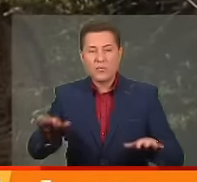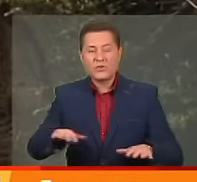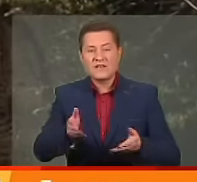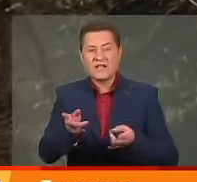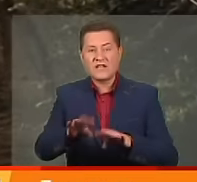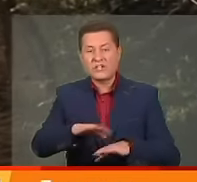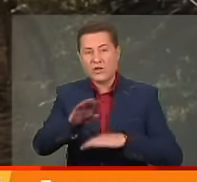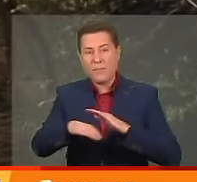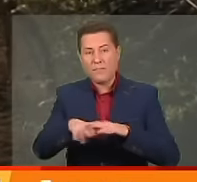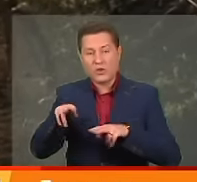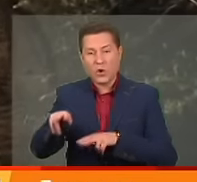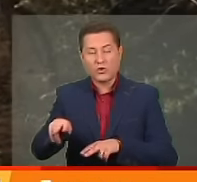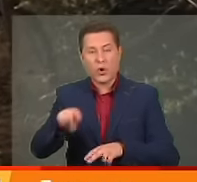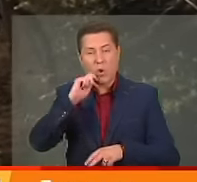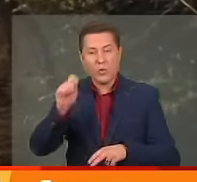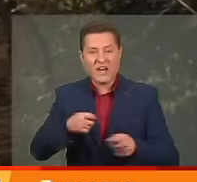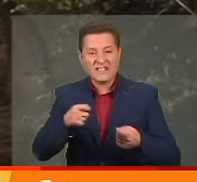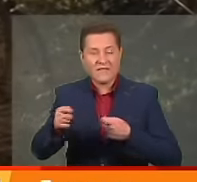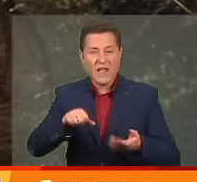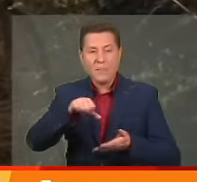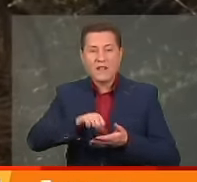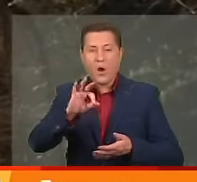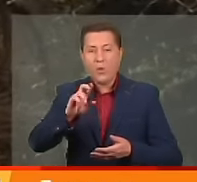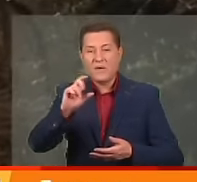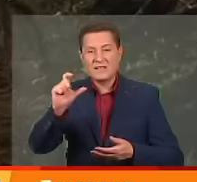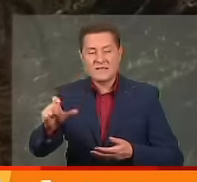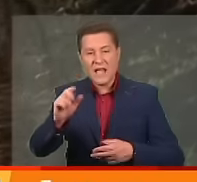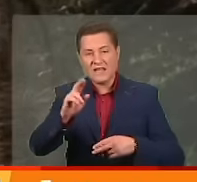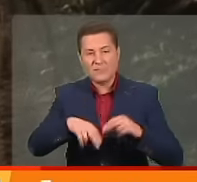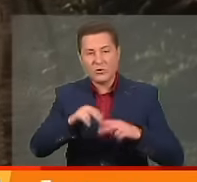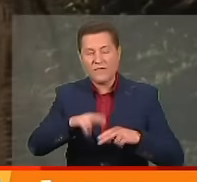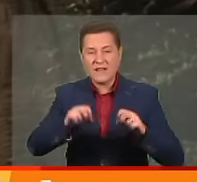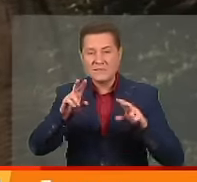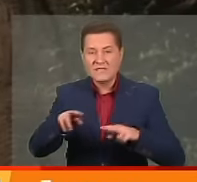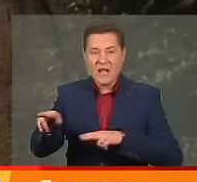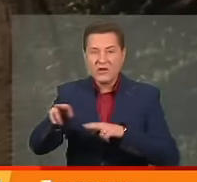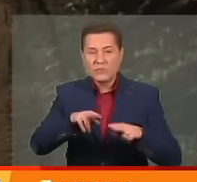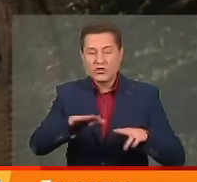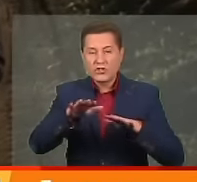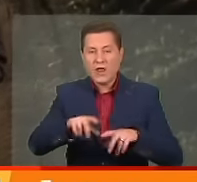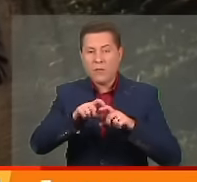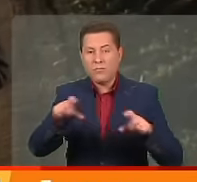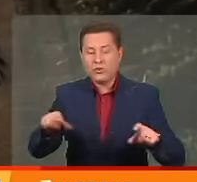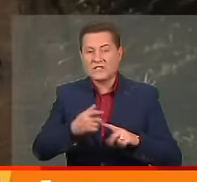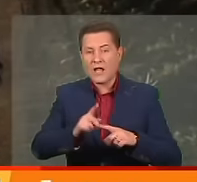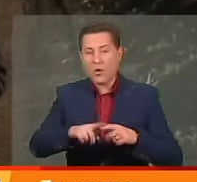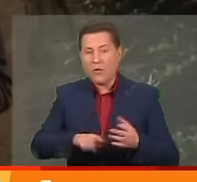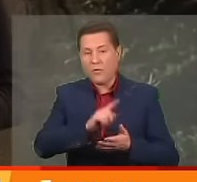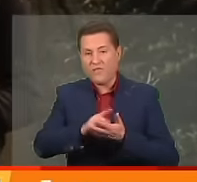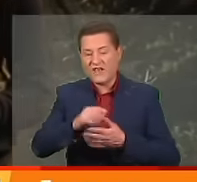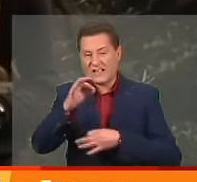під контролем української влади. Представникам ОБСЄ тут збудували такий спеціальний спостережний пункт, з якого вони повинні цілодобово спостерігати,